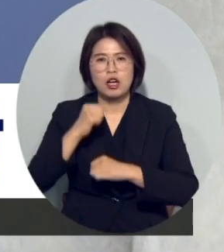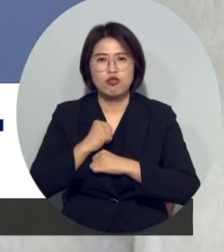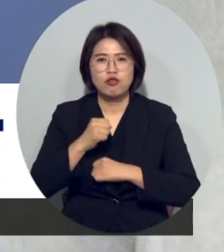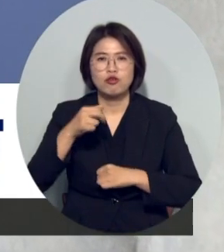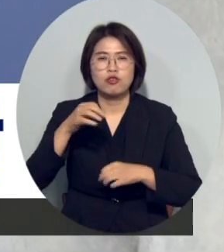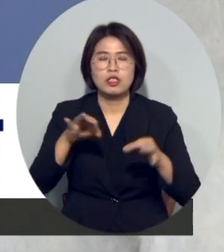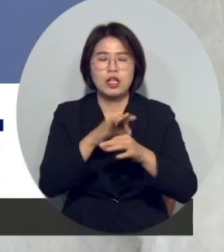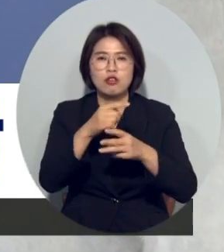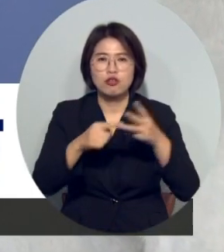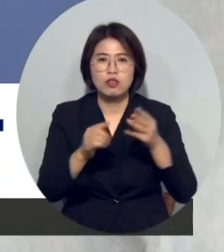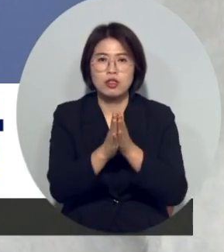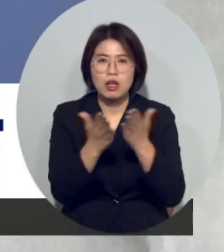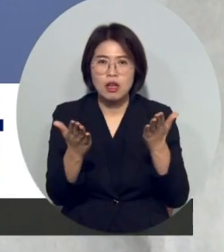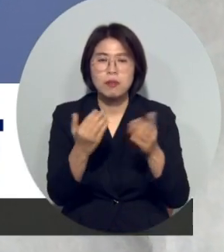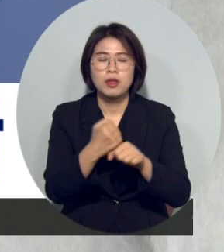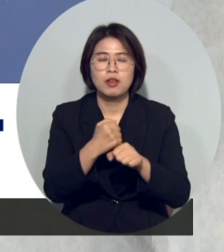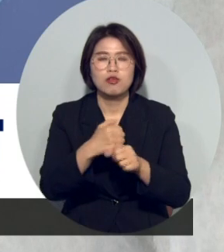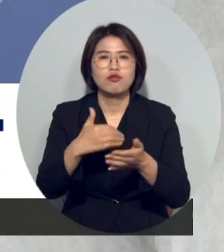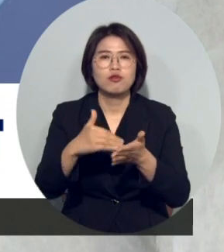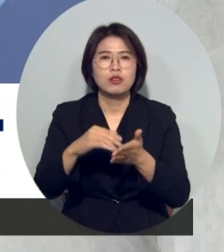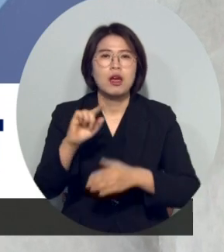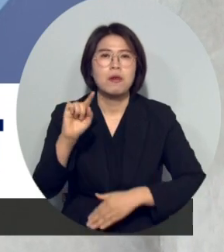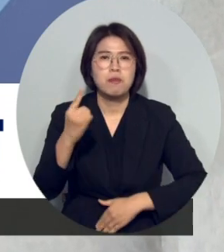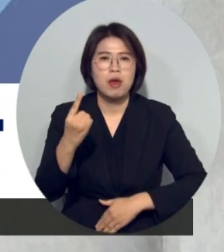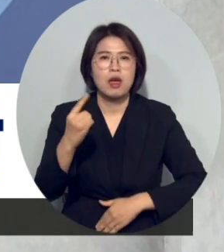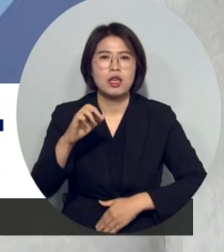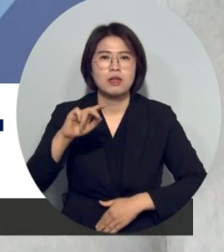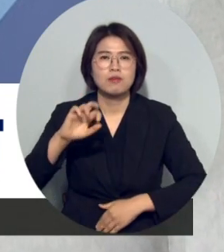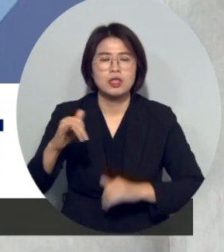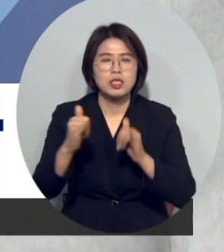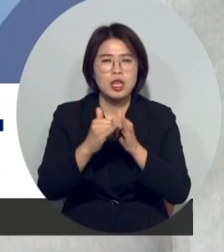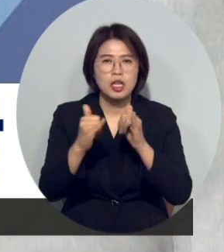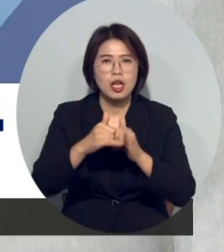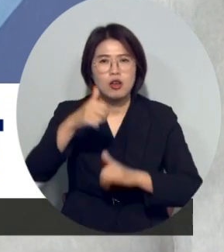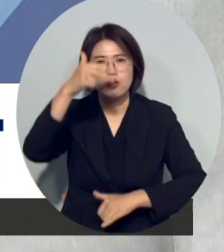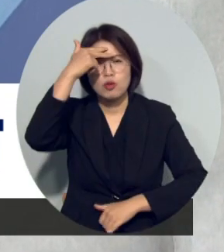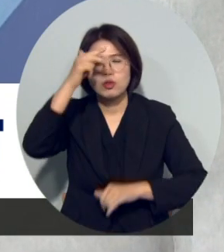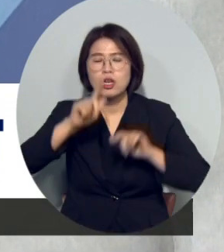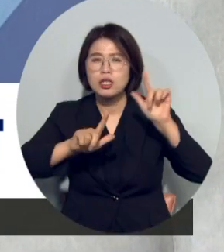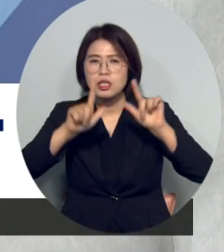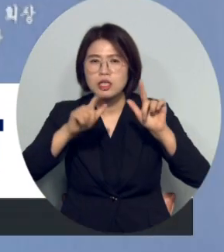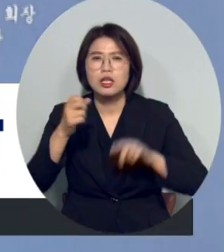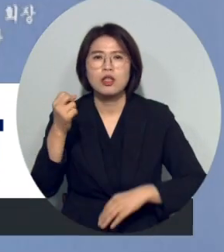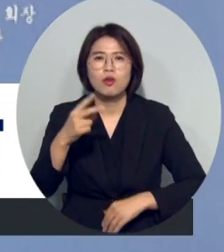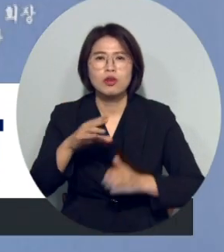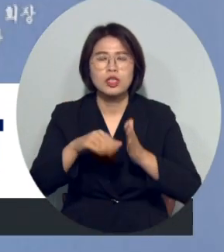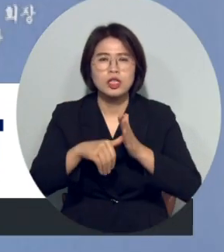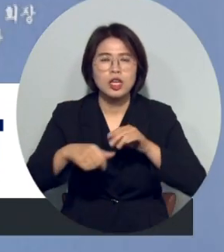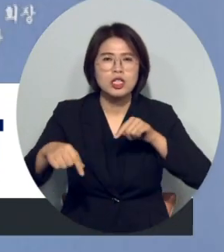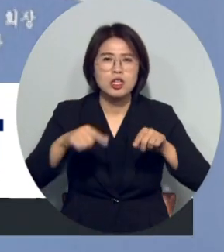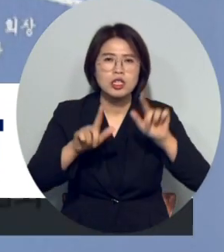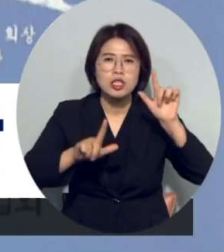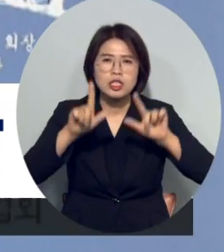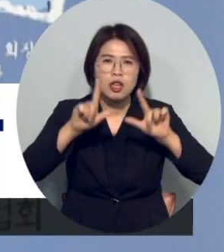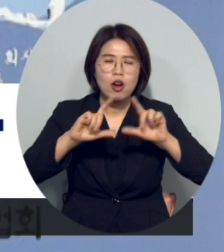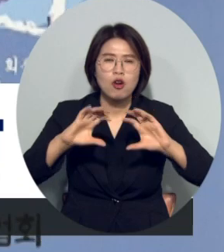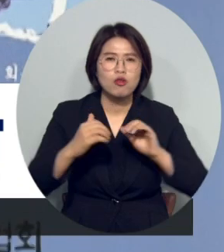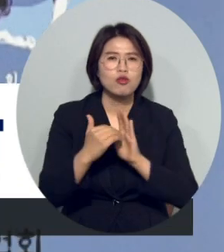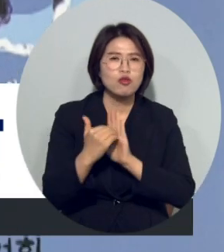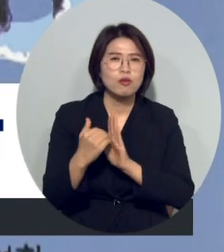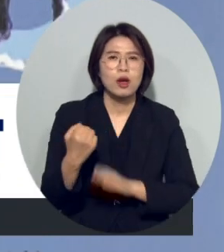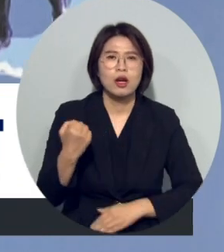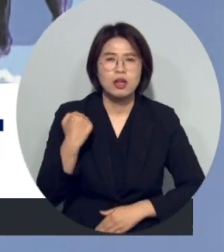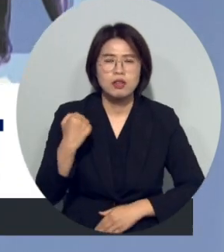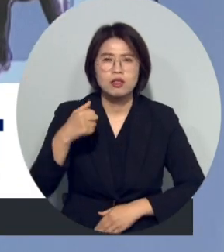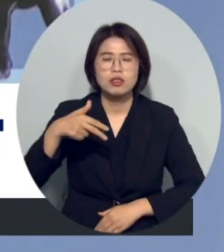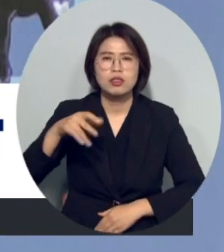100쪽 분량인 이 책자는 임진왜란 당시 동아시아 정세와 조선 실태 에서부터 당시 정치 상황과 국방력 그리고